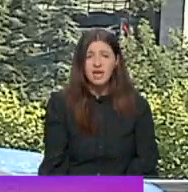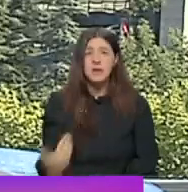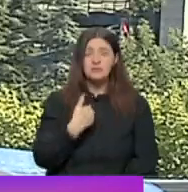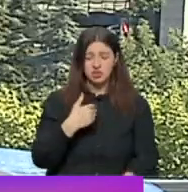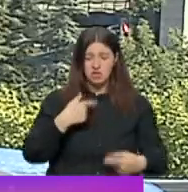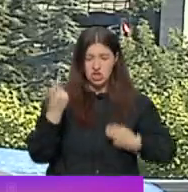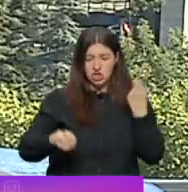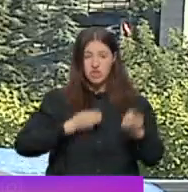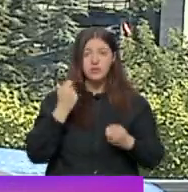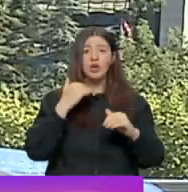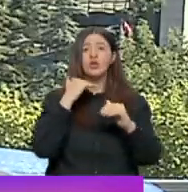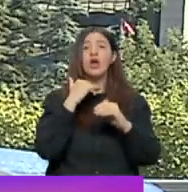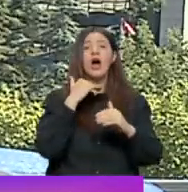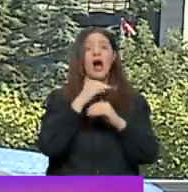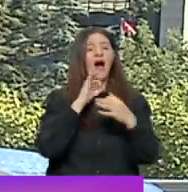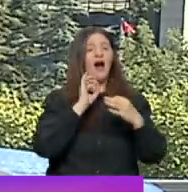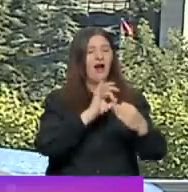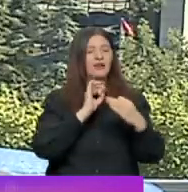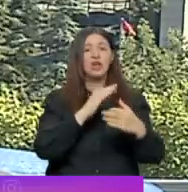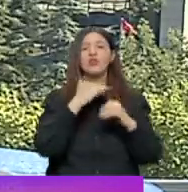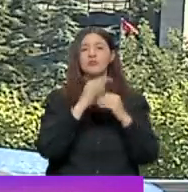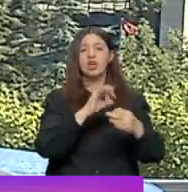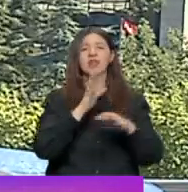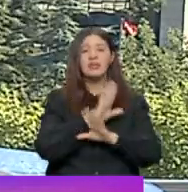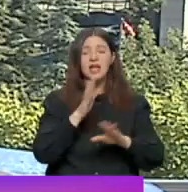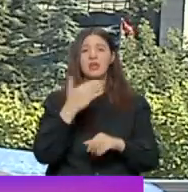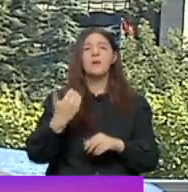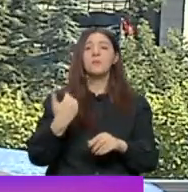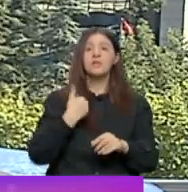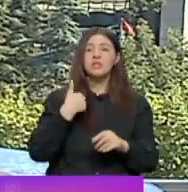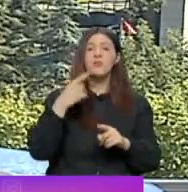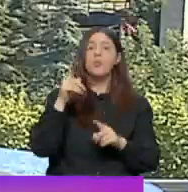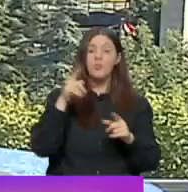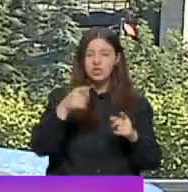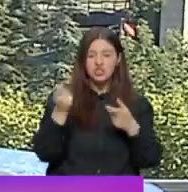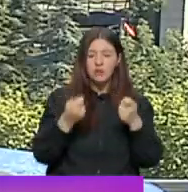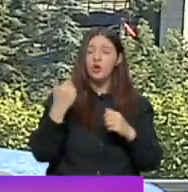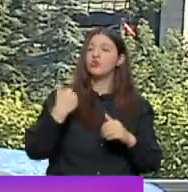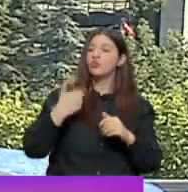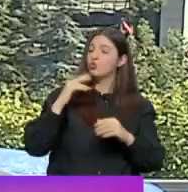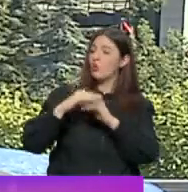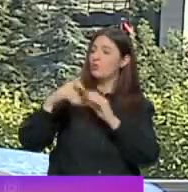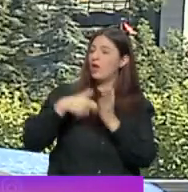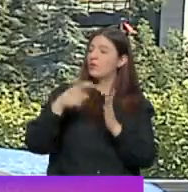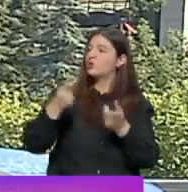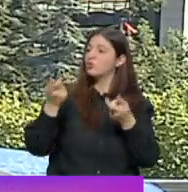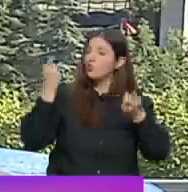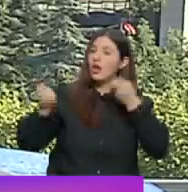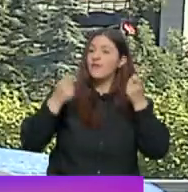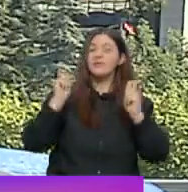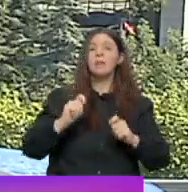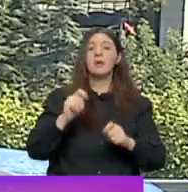Bizim işimiz halkla ilişkiler değil. Bizim işimiz kamu adına bu görevi yerine getirmek. Yaşanılanları anlatmak.